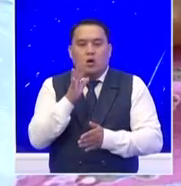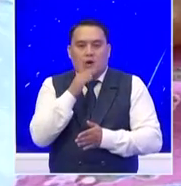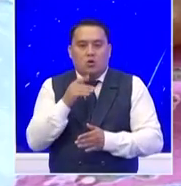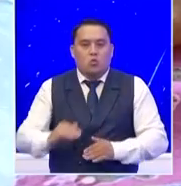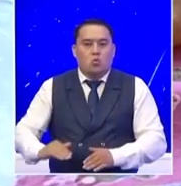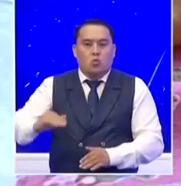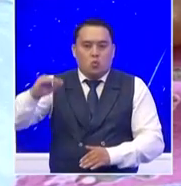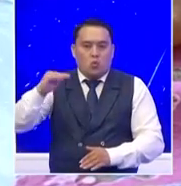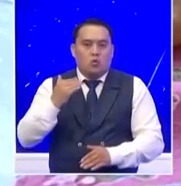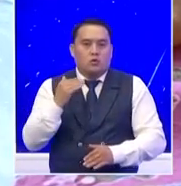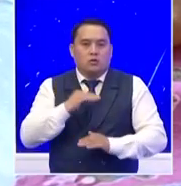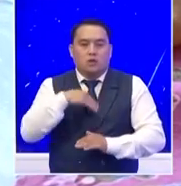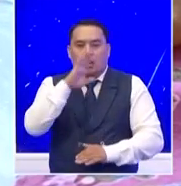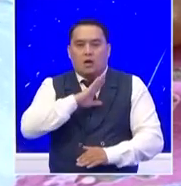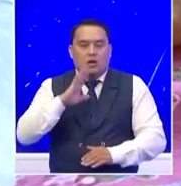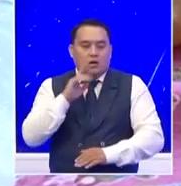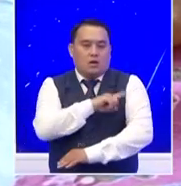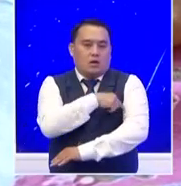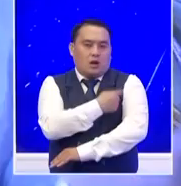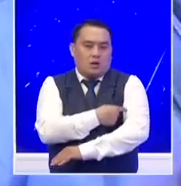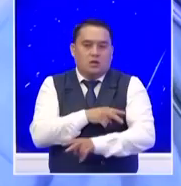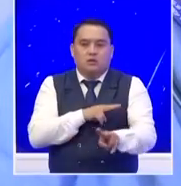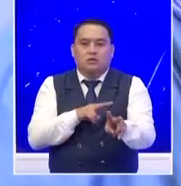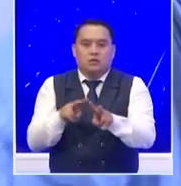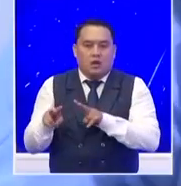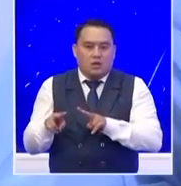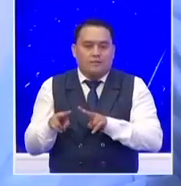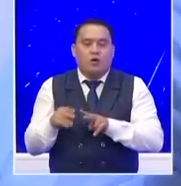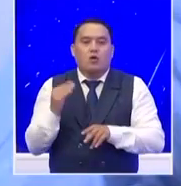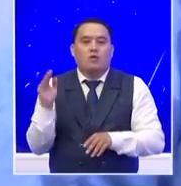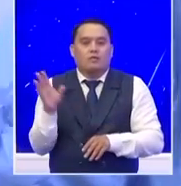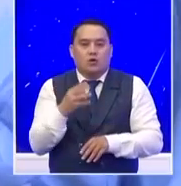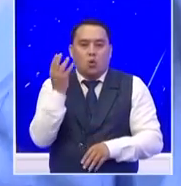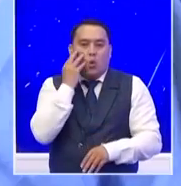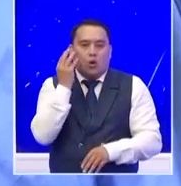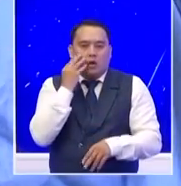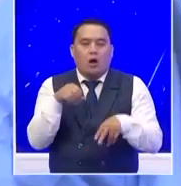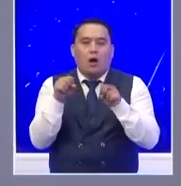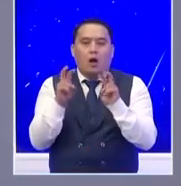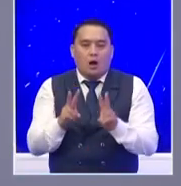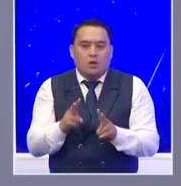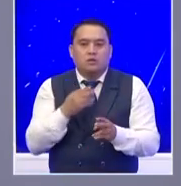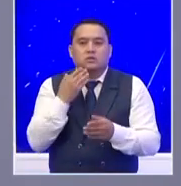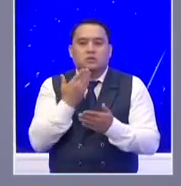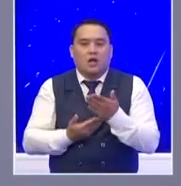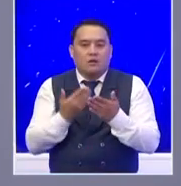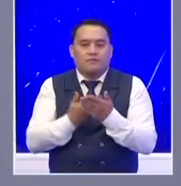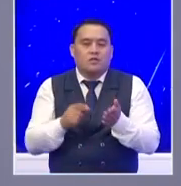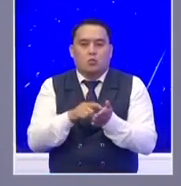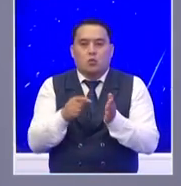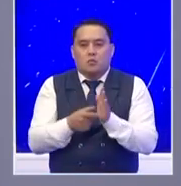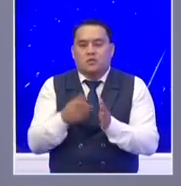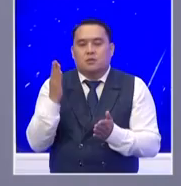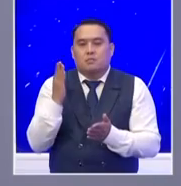өсіп жетілуі дәрігерлердің жіті бақылауында. Тіптен мекеме қабырғасында жүкті аналарға арналған кеңес беру бөлмесі жұмыс